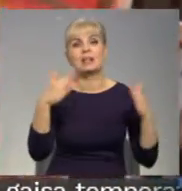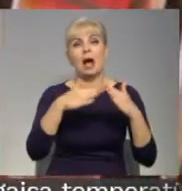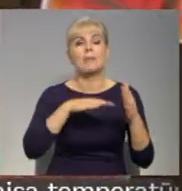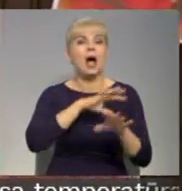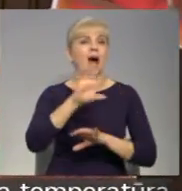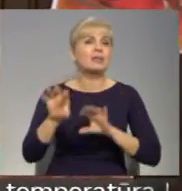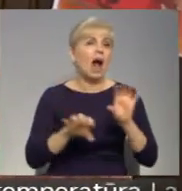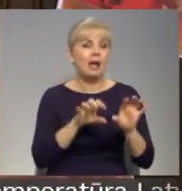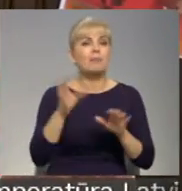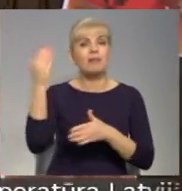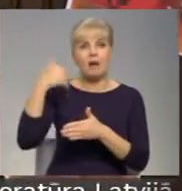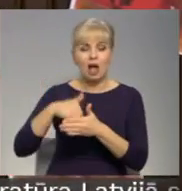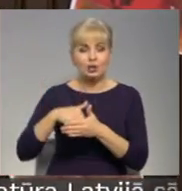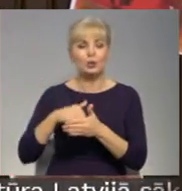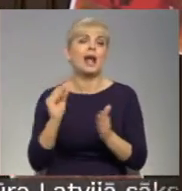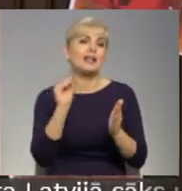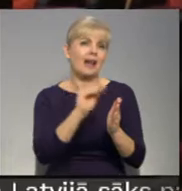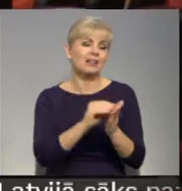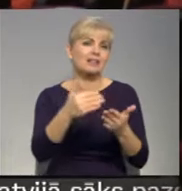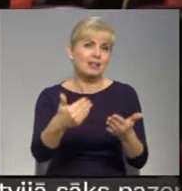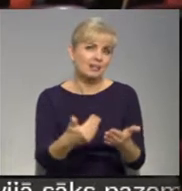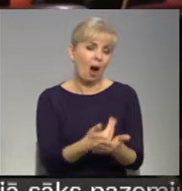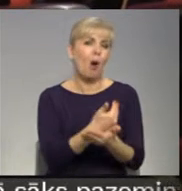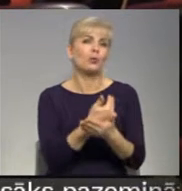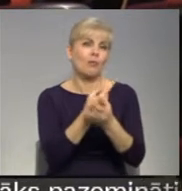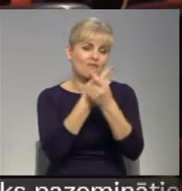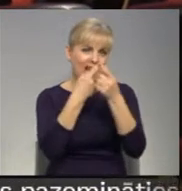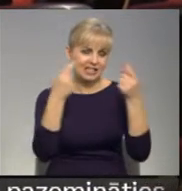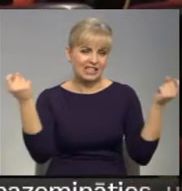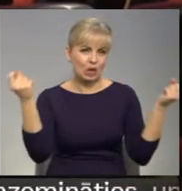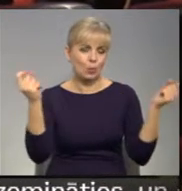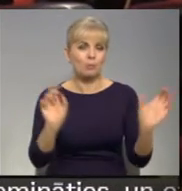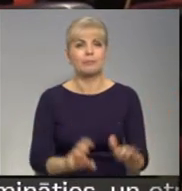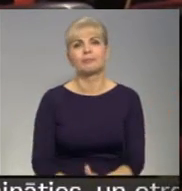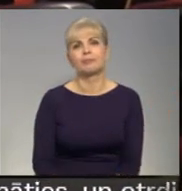ierakstītu jaunas lapus. Sandra Leitāne, Andris Pāns, Zemgales reģionālā televīzija.